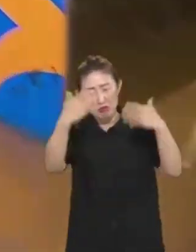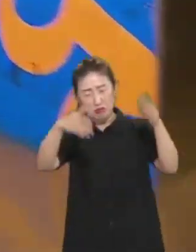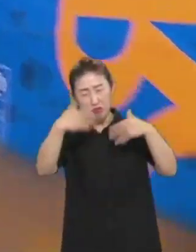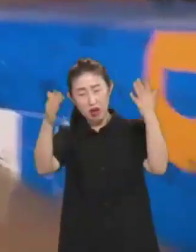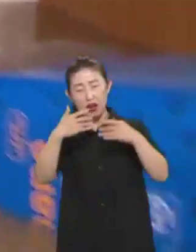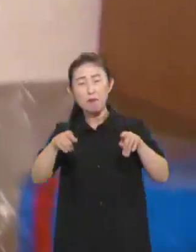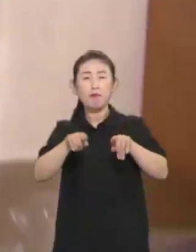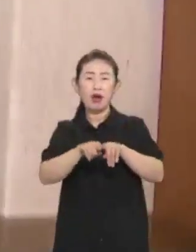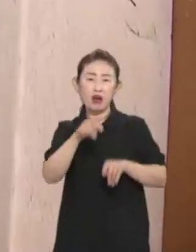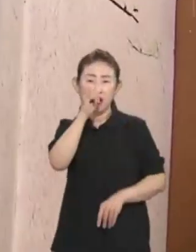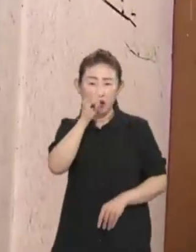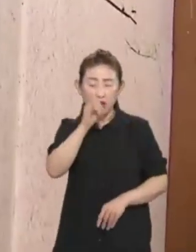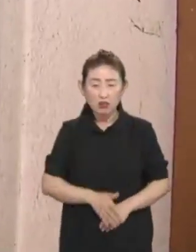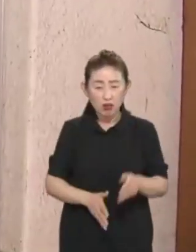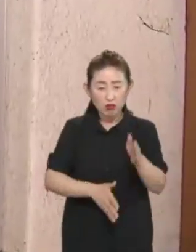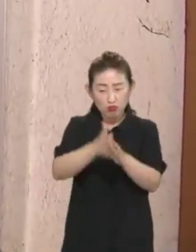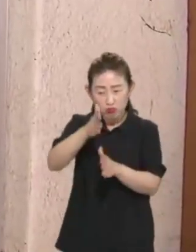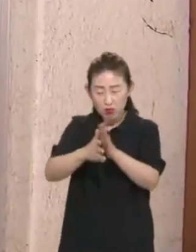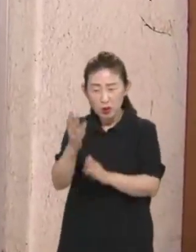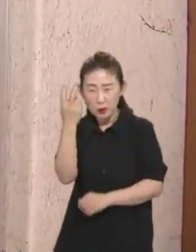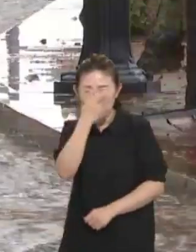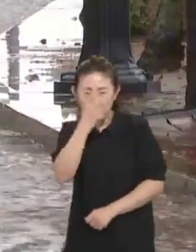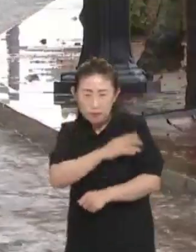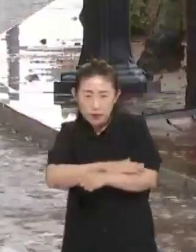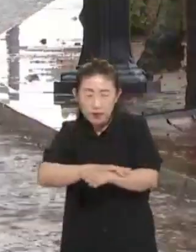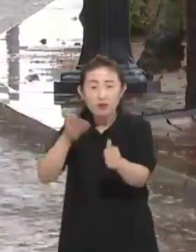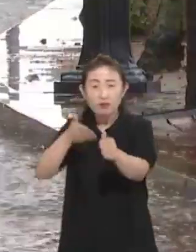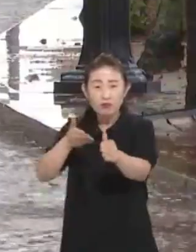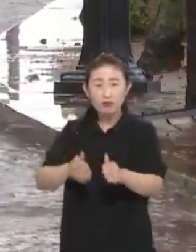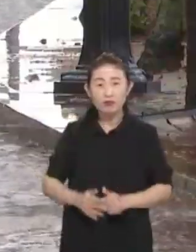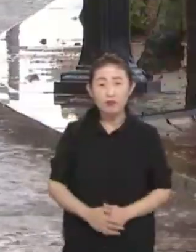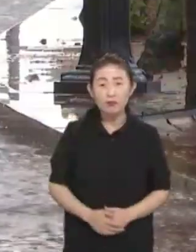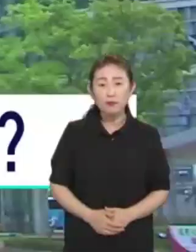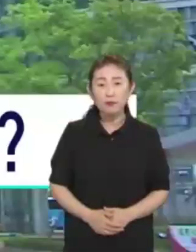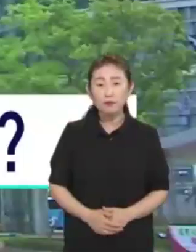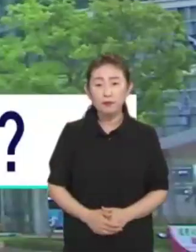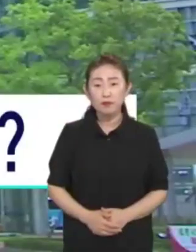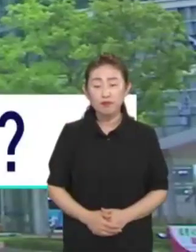바람도 불겠다며 시설물 관리에 주의를 당부했습니다.